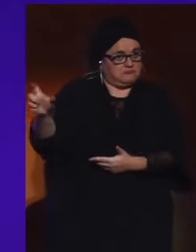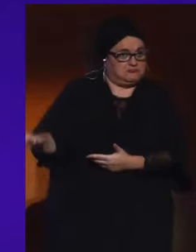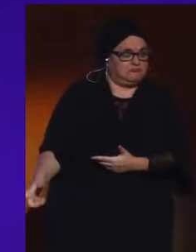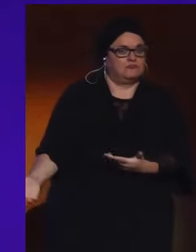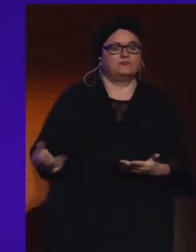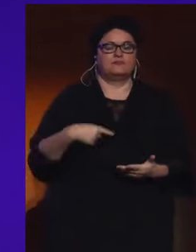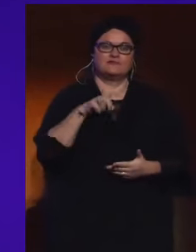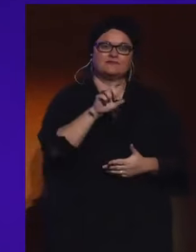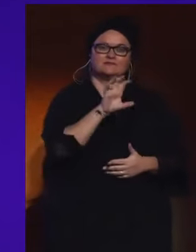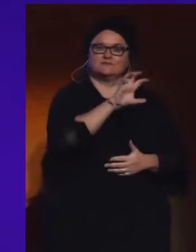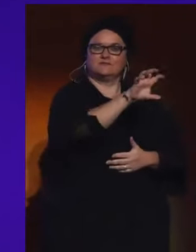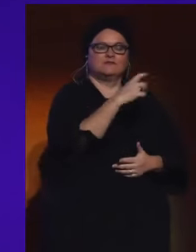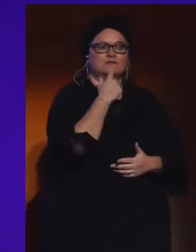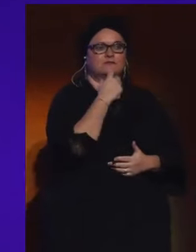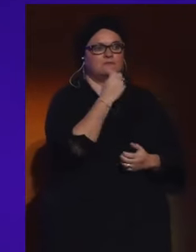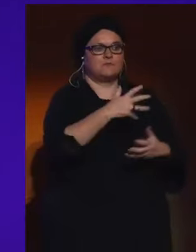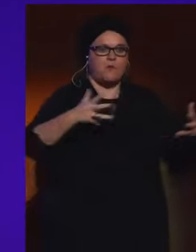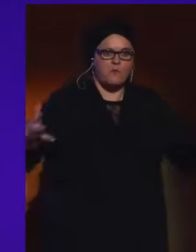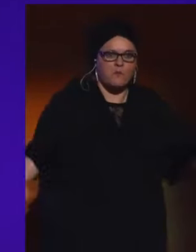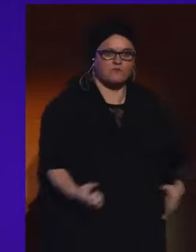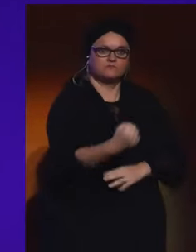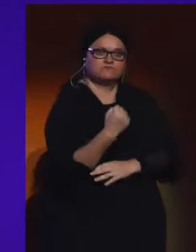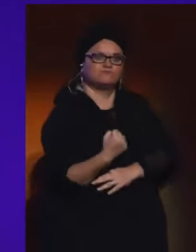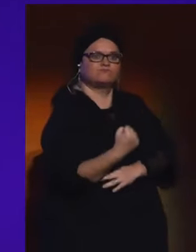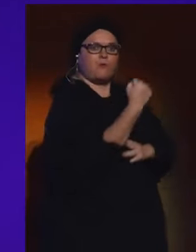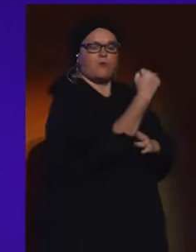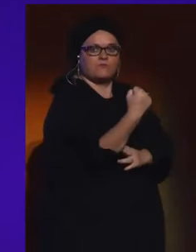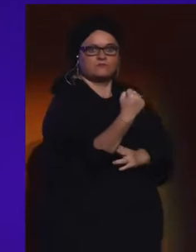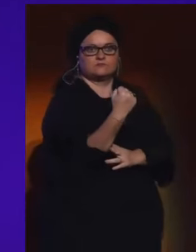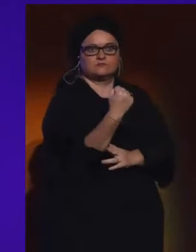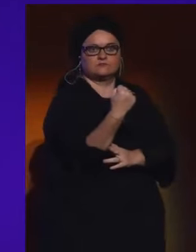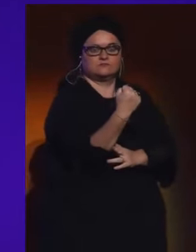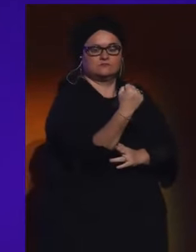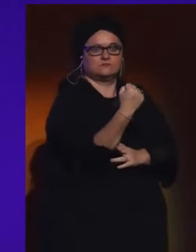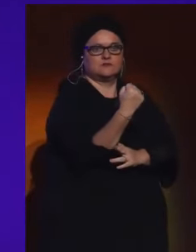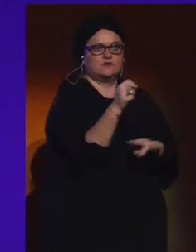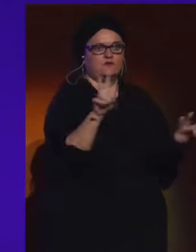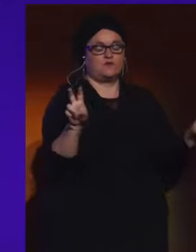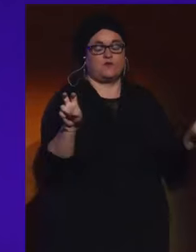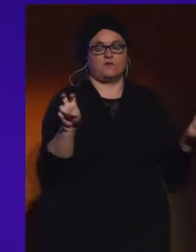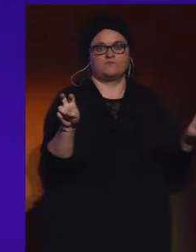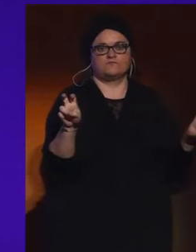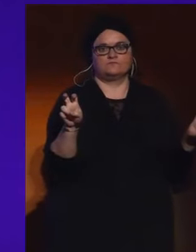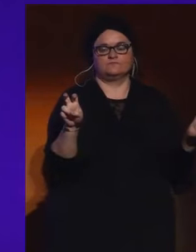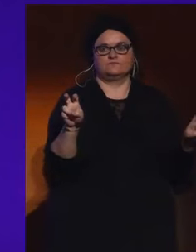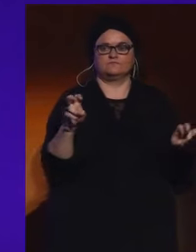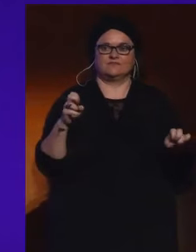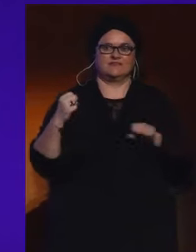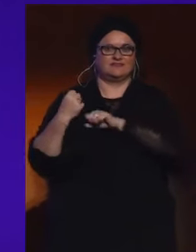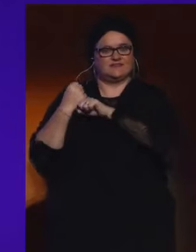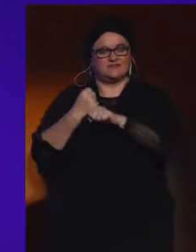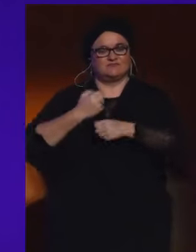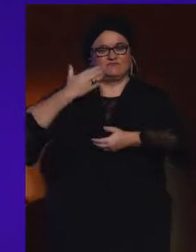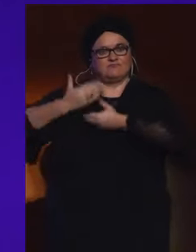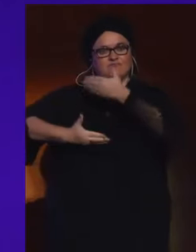Baina herri honek behar du bultzada bat. Bultzada berri bat, bulkada berri bat, hainbeste urtetan,